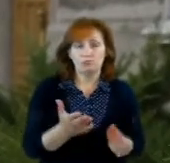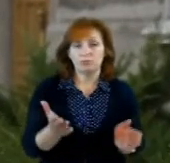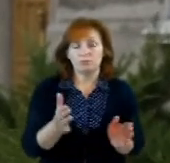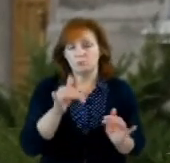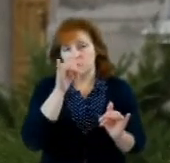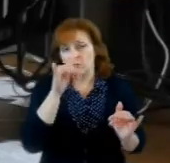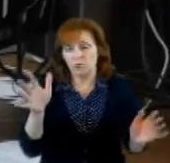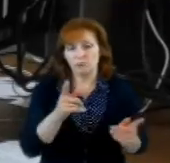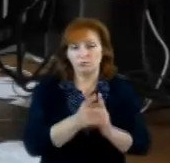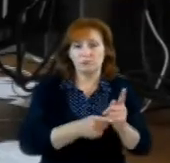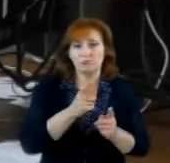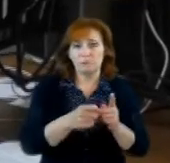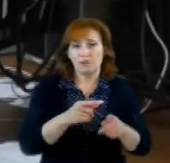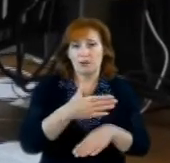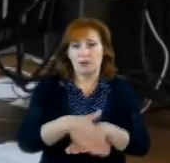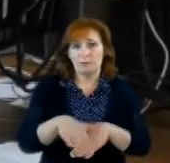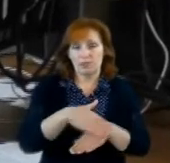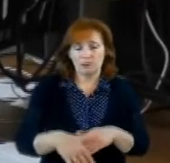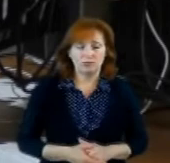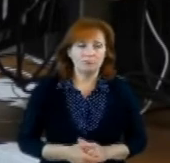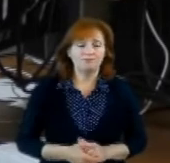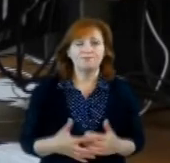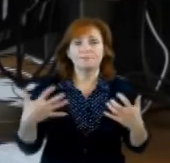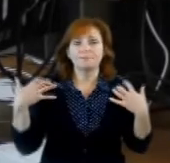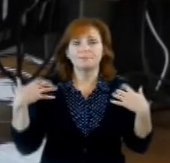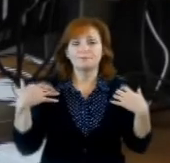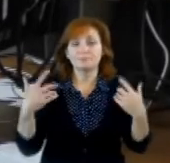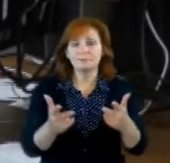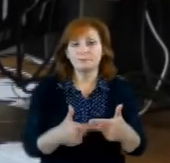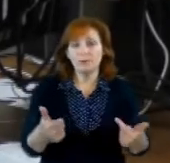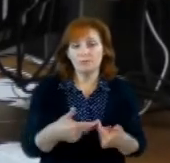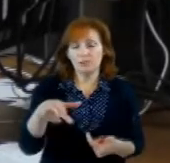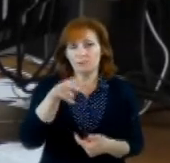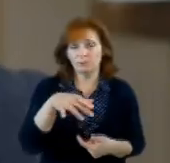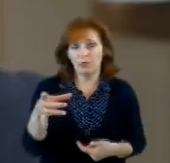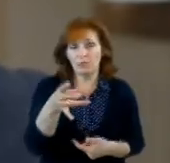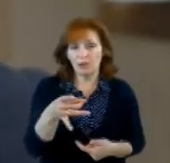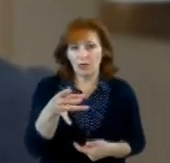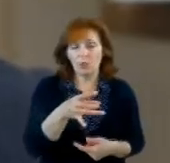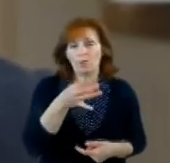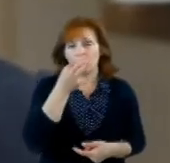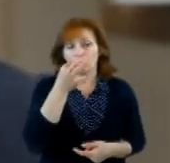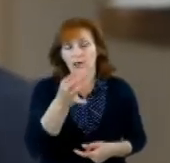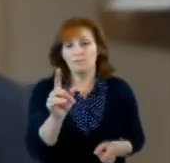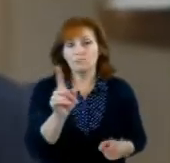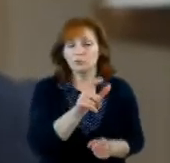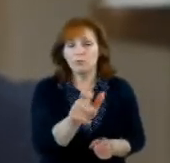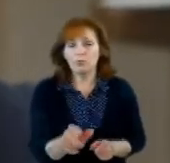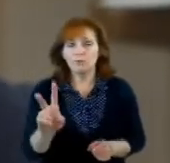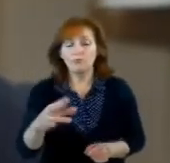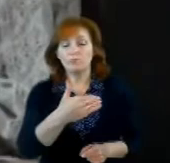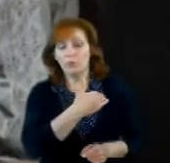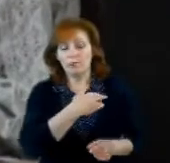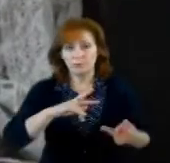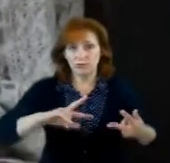змінювати виборчу адресу. Начальник відділу ДРВ Деснянського району Ярослав Галушка каже, людей, які хочуть змінити місце